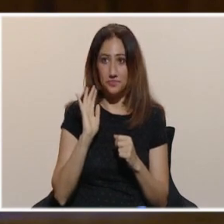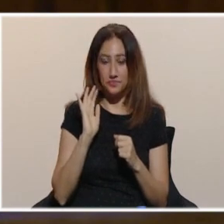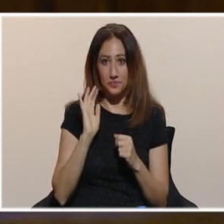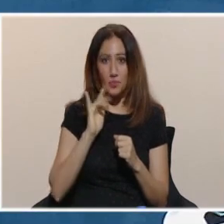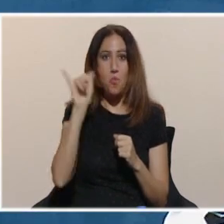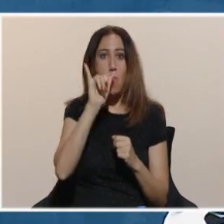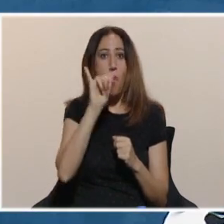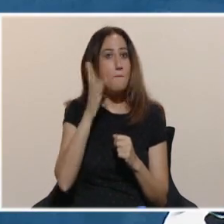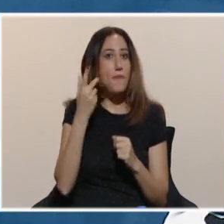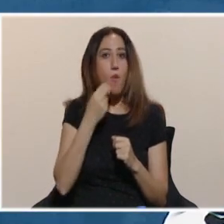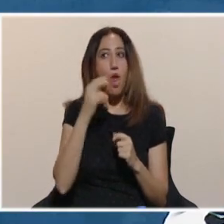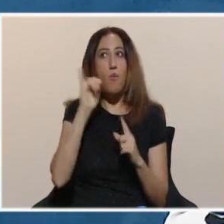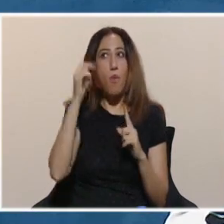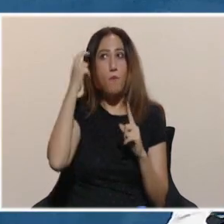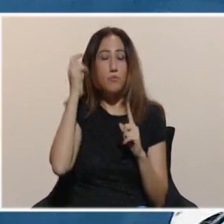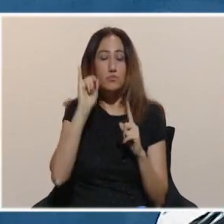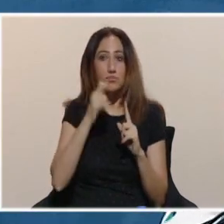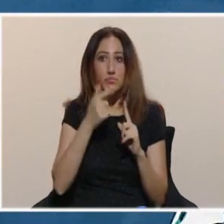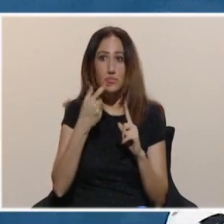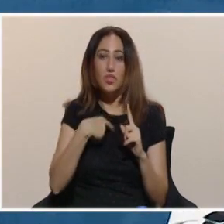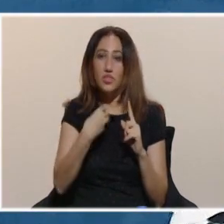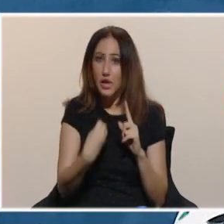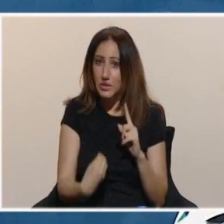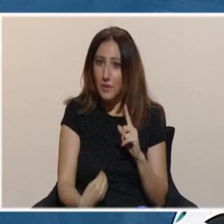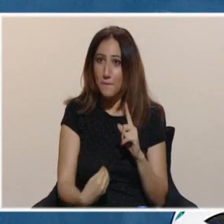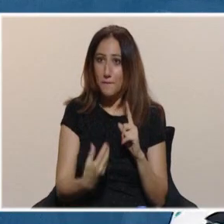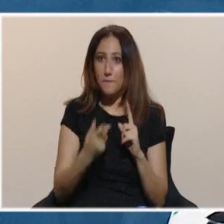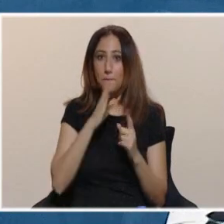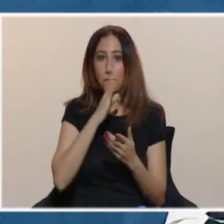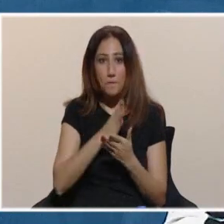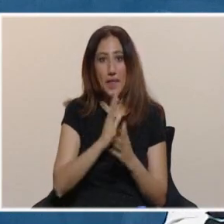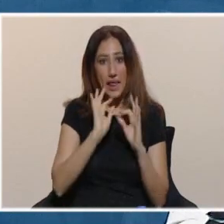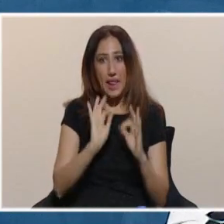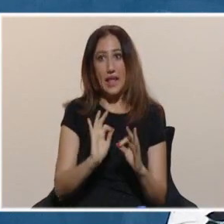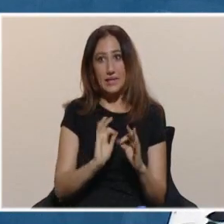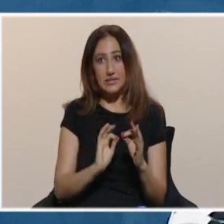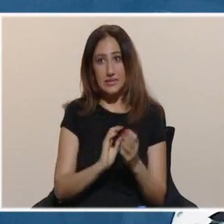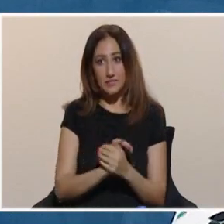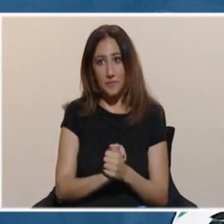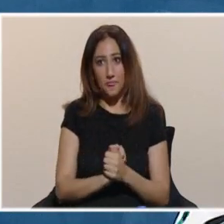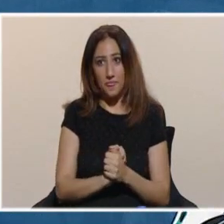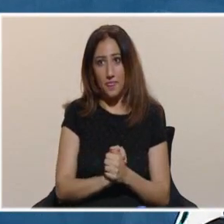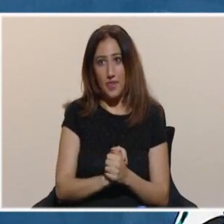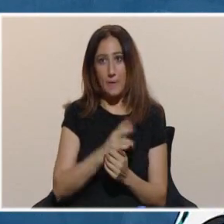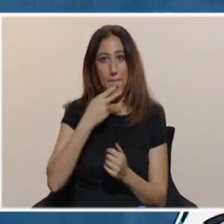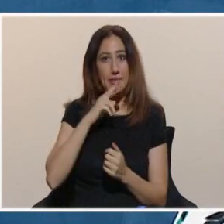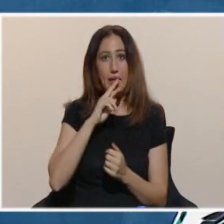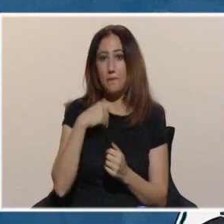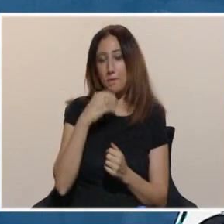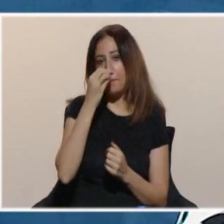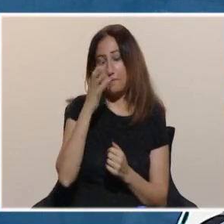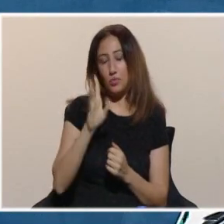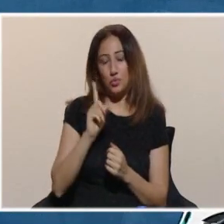فيه؟ لازم يكون طيب، ولازم يكون صادق، ويعني ومش كذاب، لازم